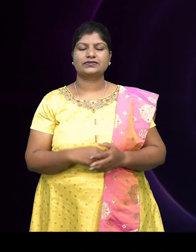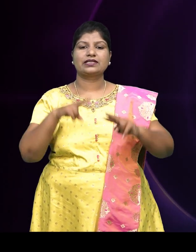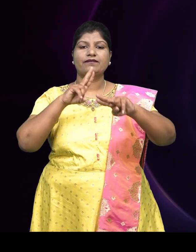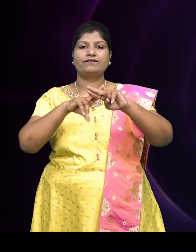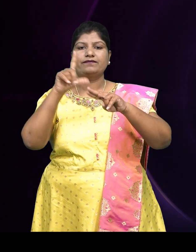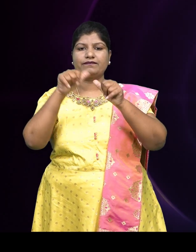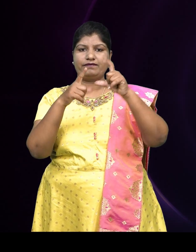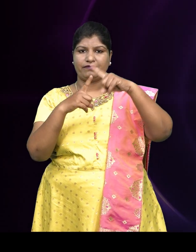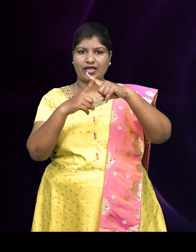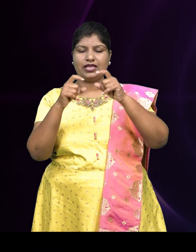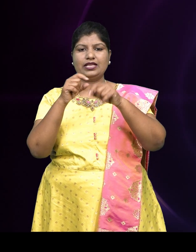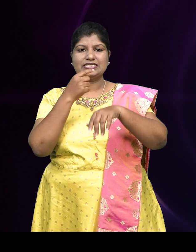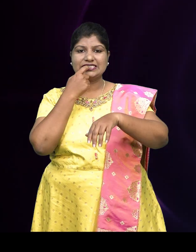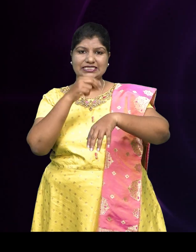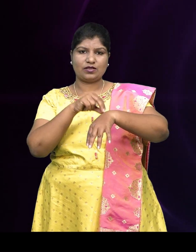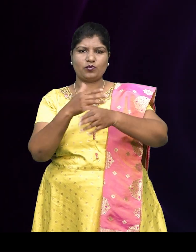चपटी हड्डियाँ